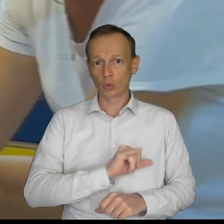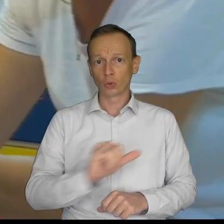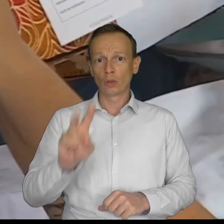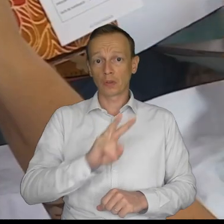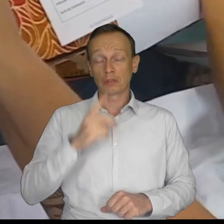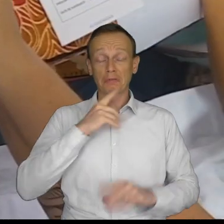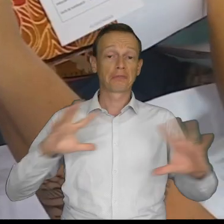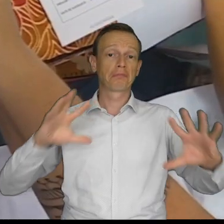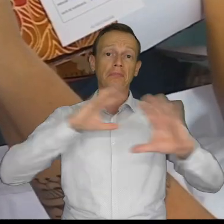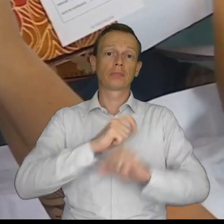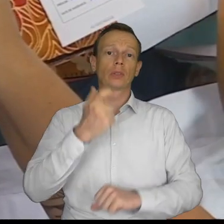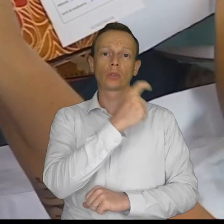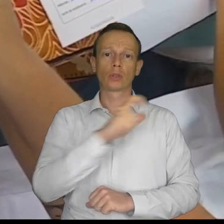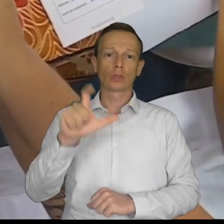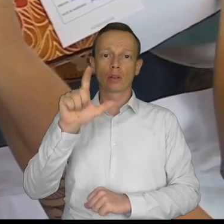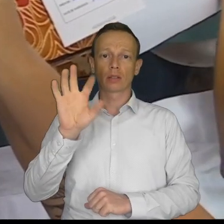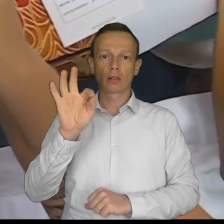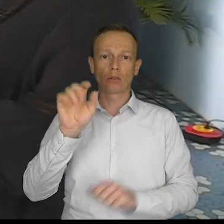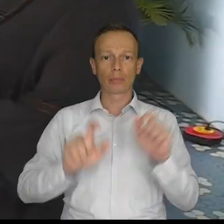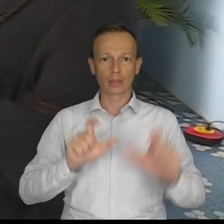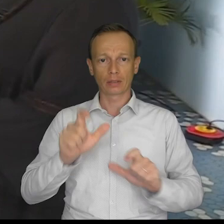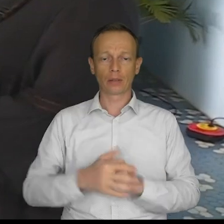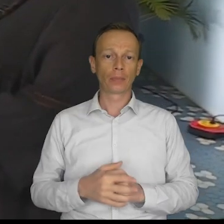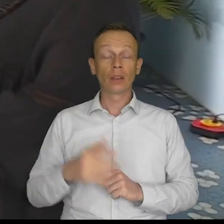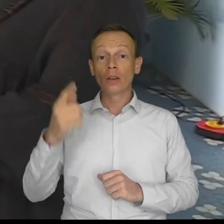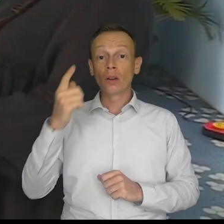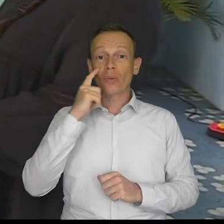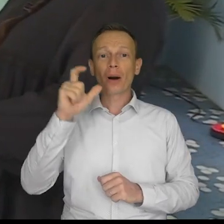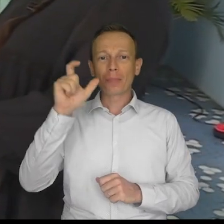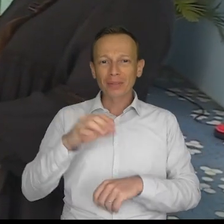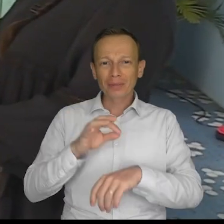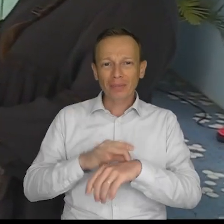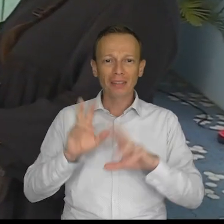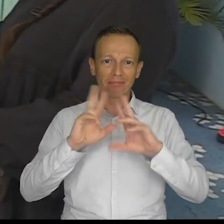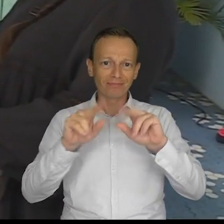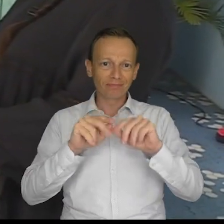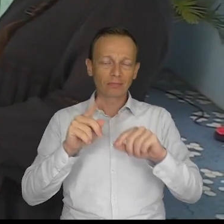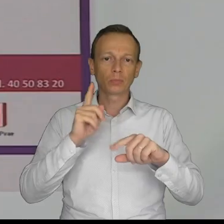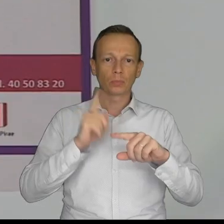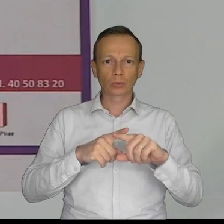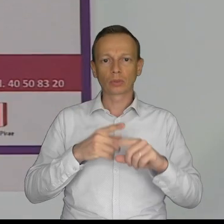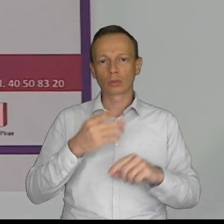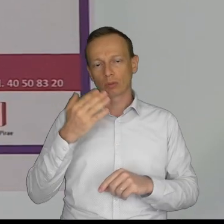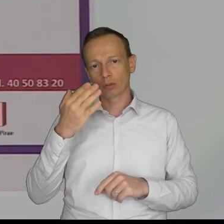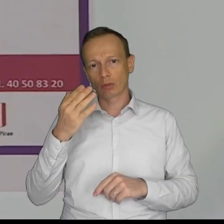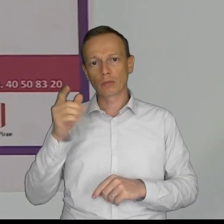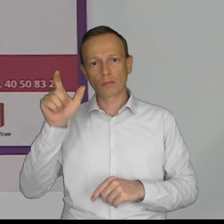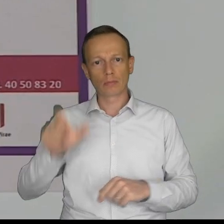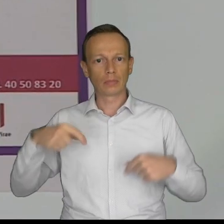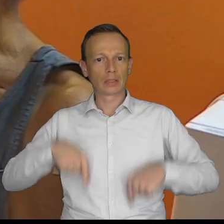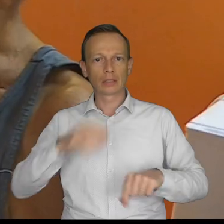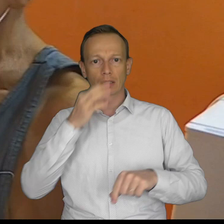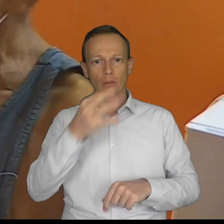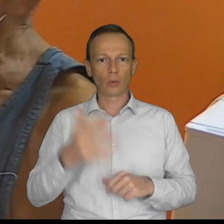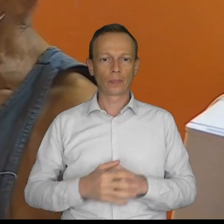jusqu'à vendredi, ce qui fera un total de 250. Les précisions d'un patient suivi du ministre de la Santé. J'ai